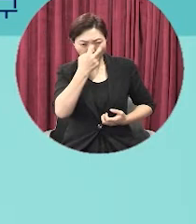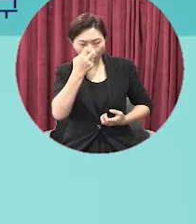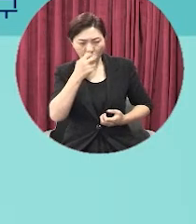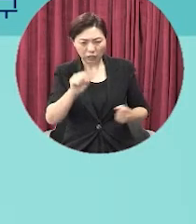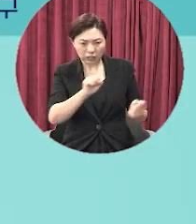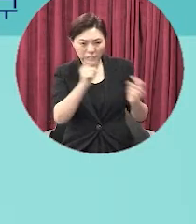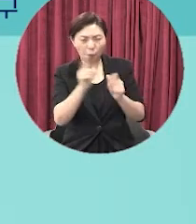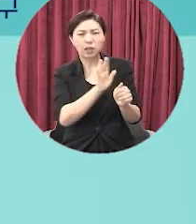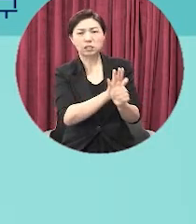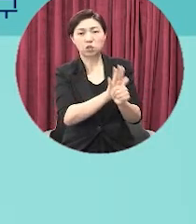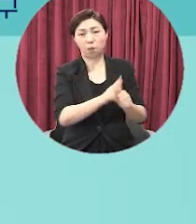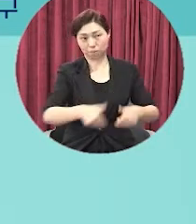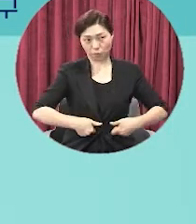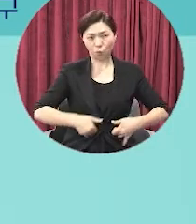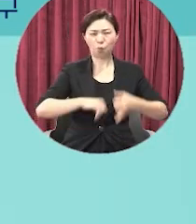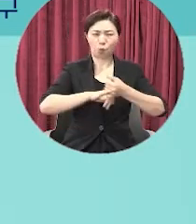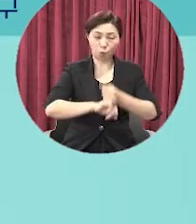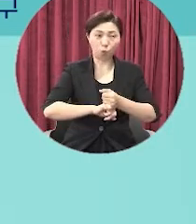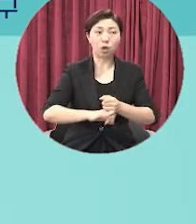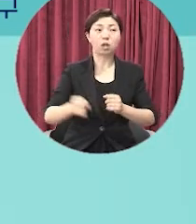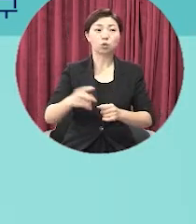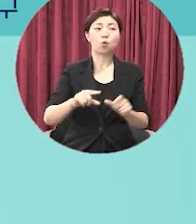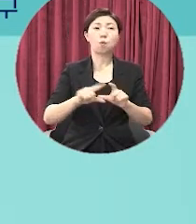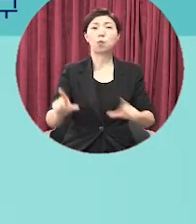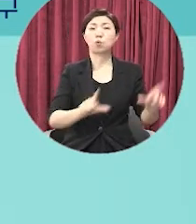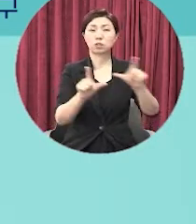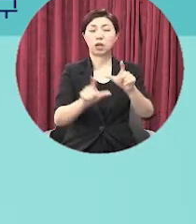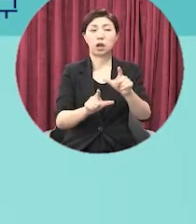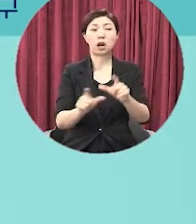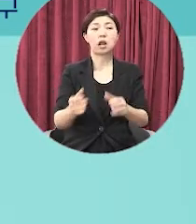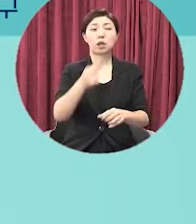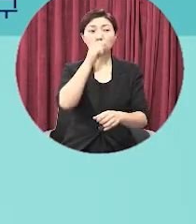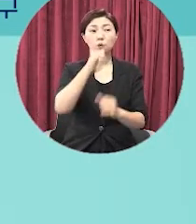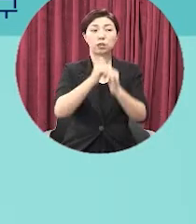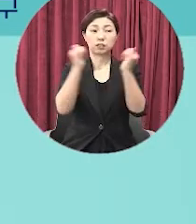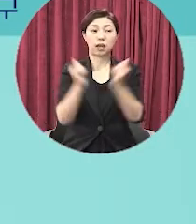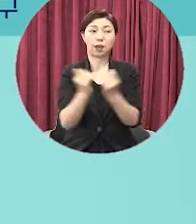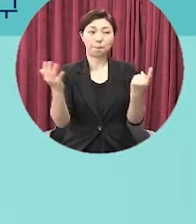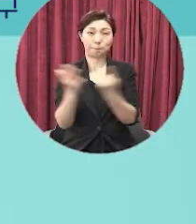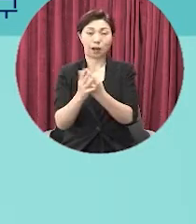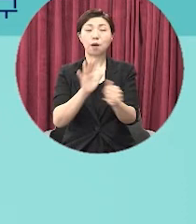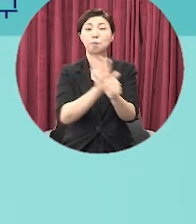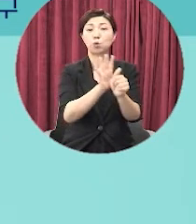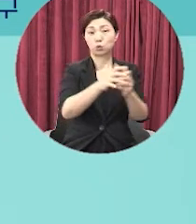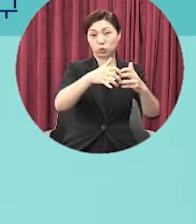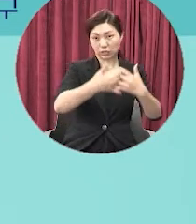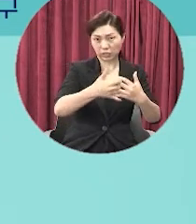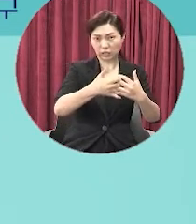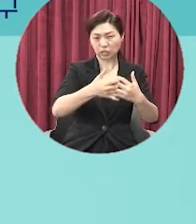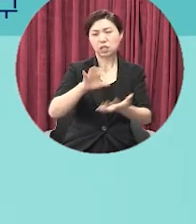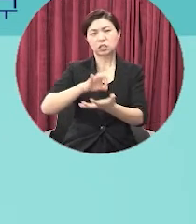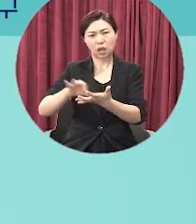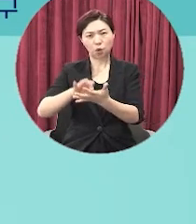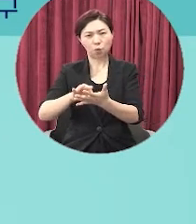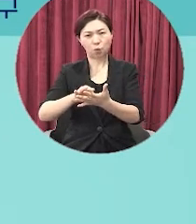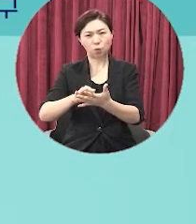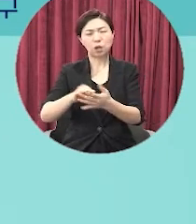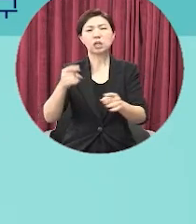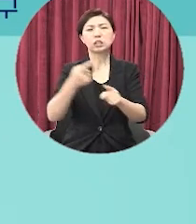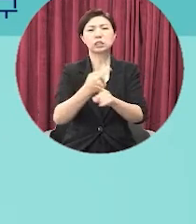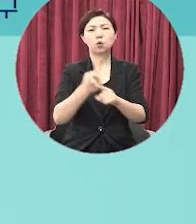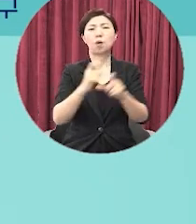있구요 경증에서 는 일상 생활 수익 능력 및 유 특 사회와 와 보조기 및 보행보조 두고 처방을 고려 해야 되겠습니다